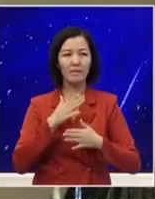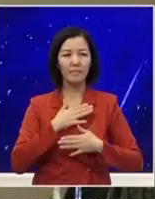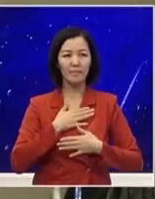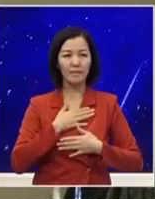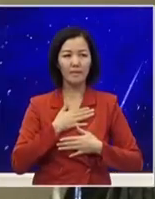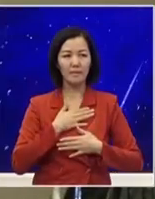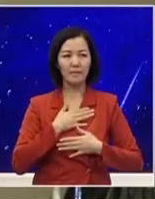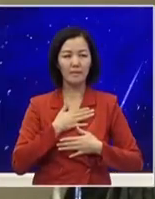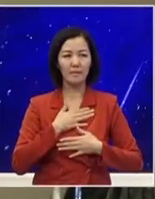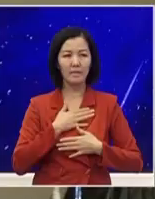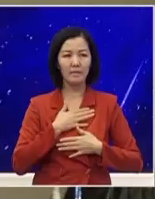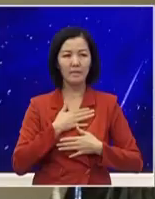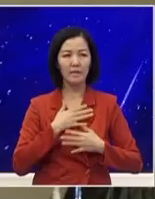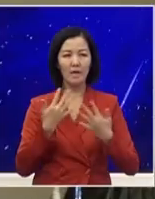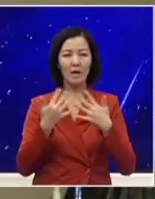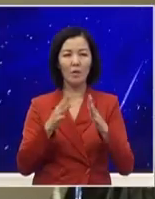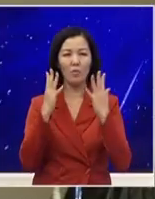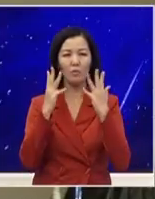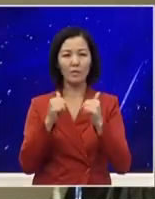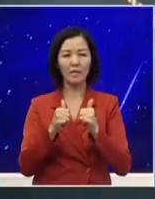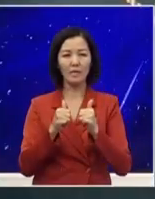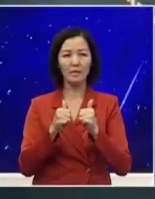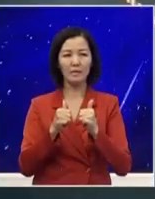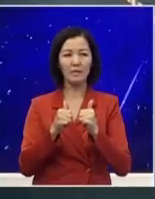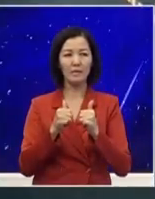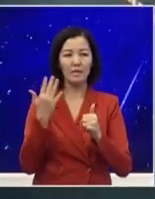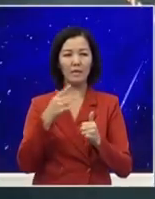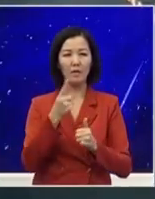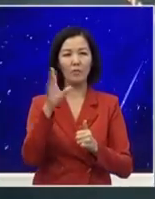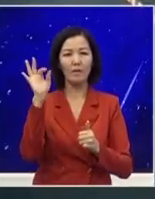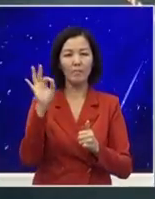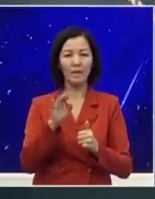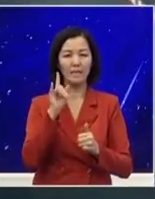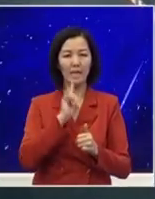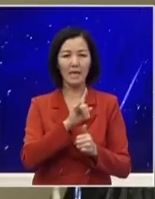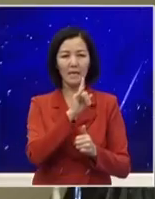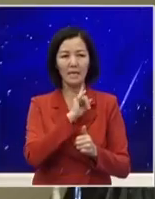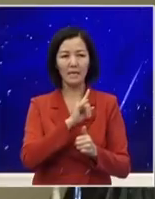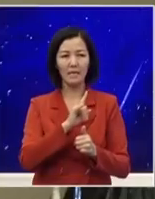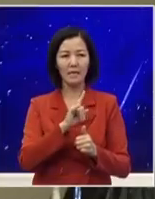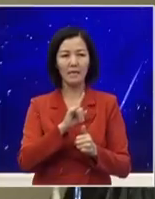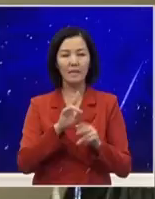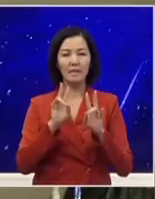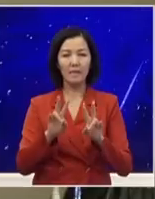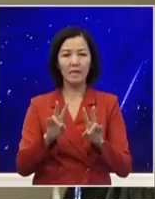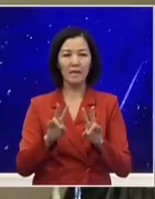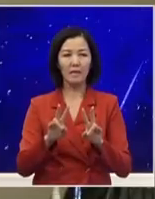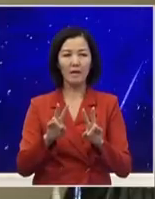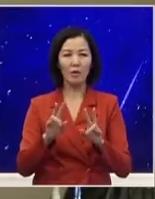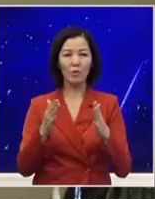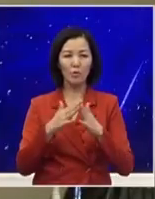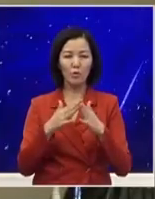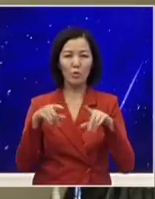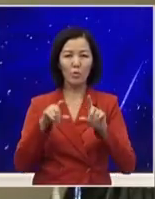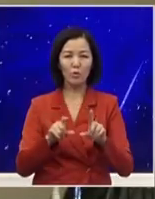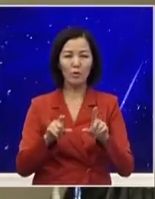ауыл санының халқының жаңа 51% бізде әйел адам. Әйел адамдар тек қана тәрбие мәселесінде емес,